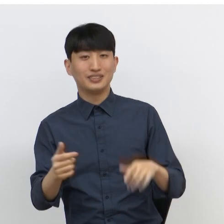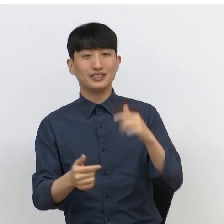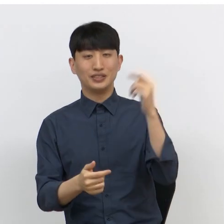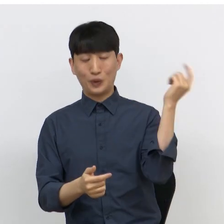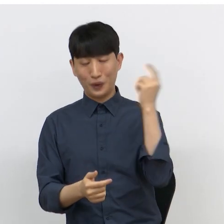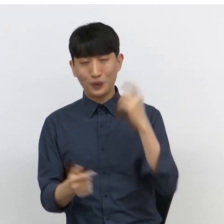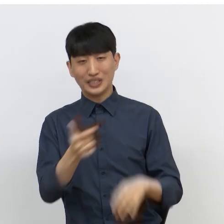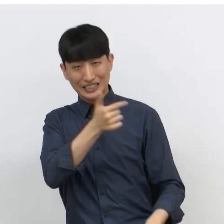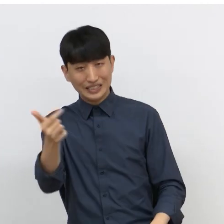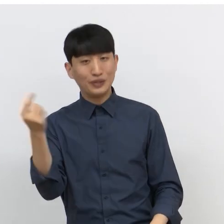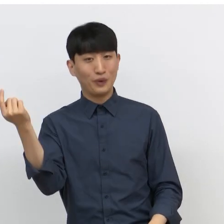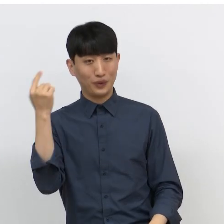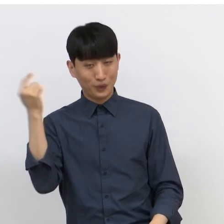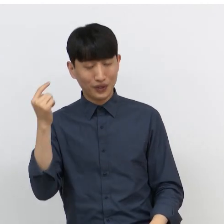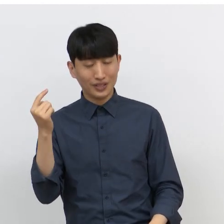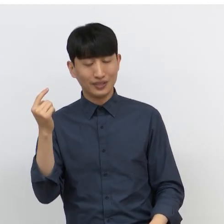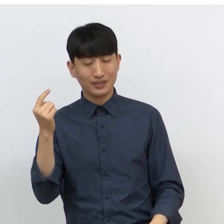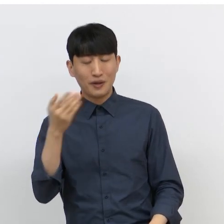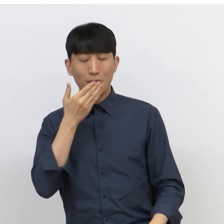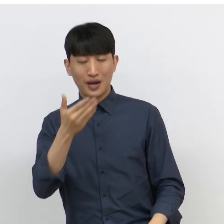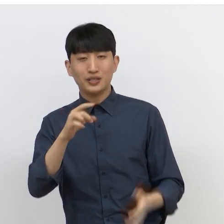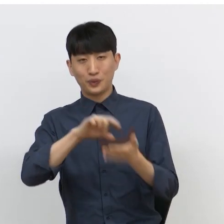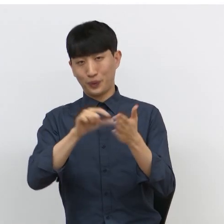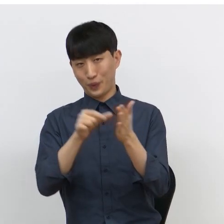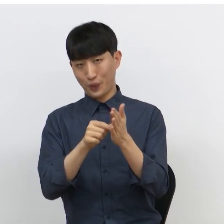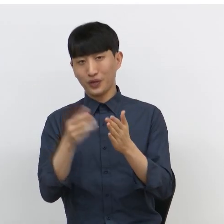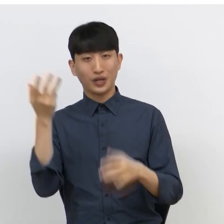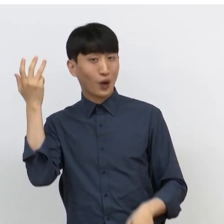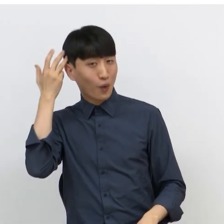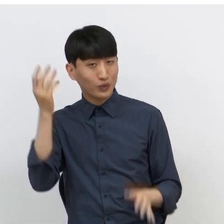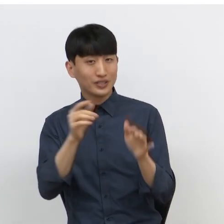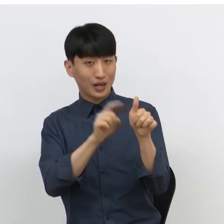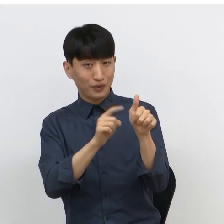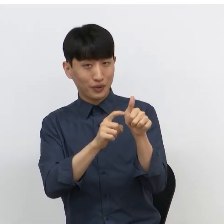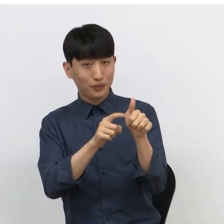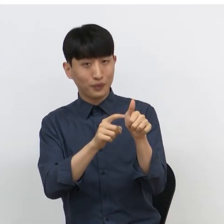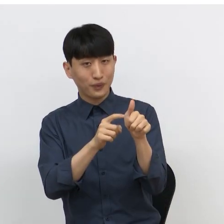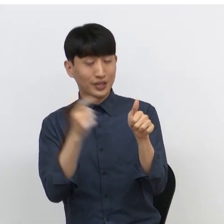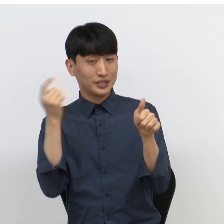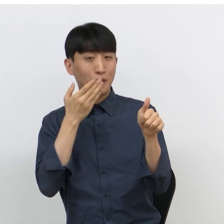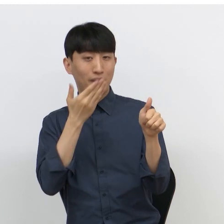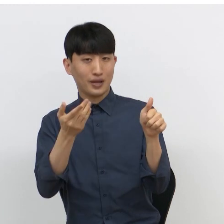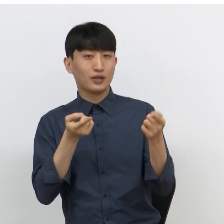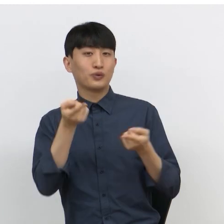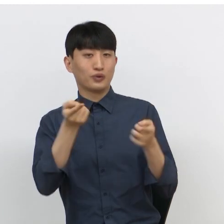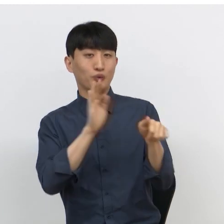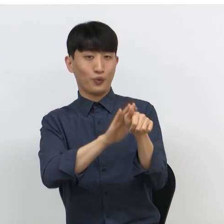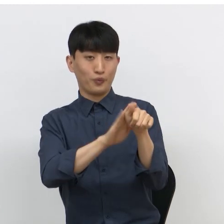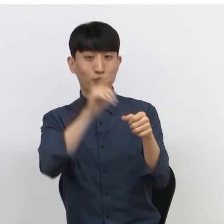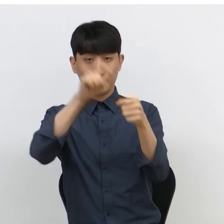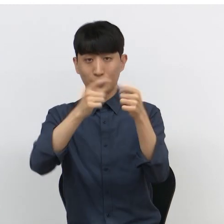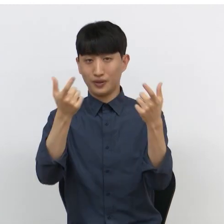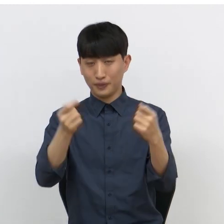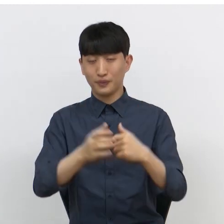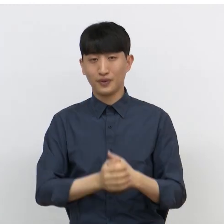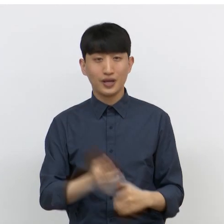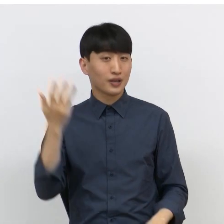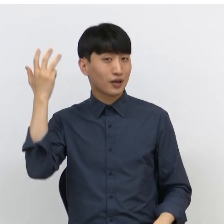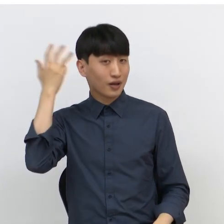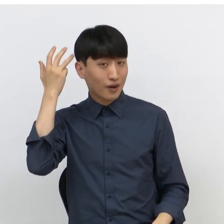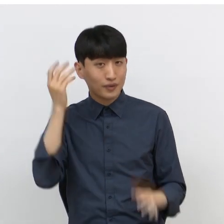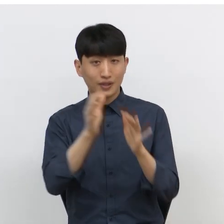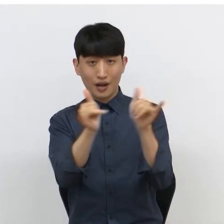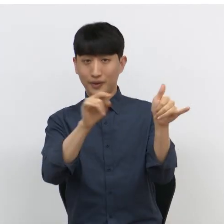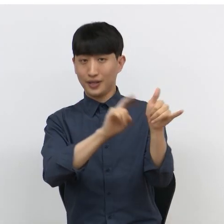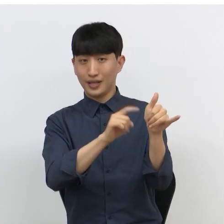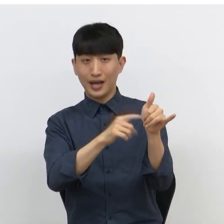하는데, 그와 같이 인공화호 사용자들도 듣게 해주는 것이 중요하고요. 그 다음에 인공화호 사용자의